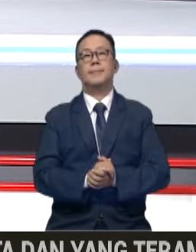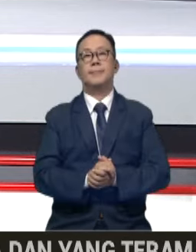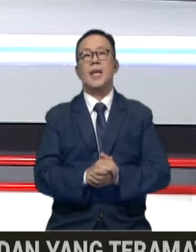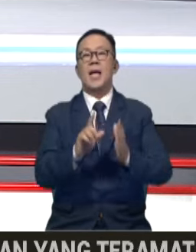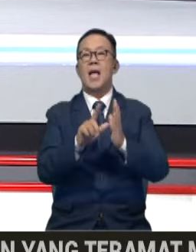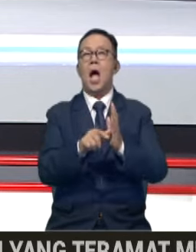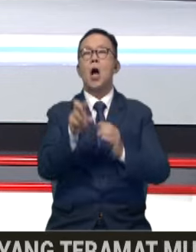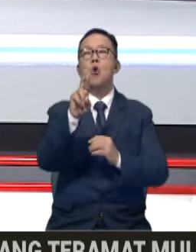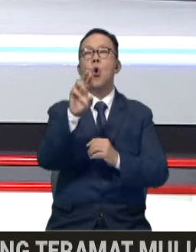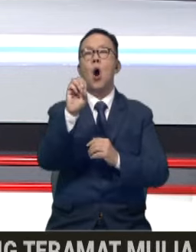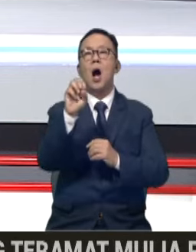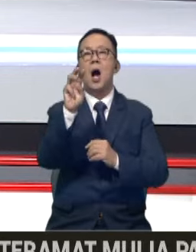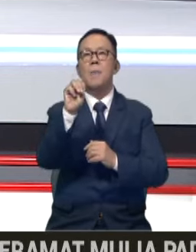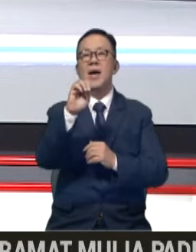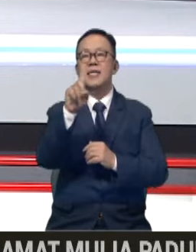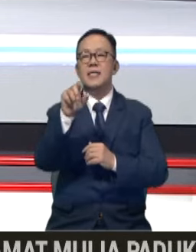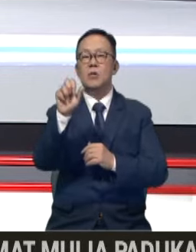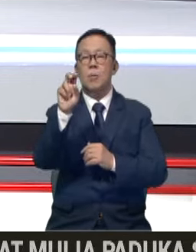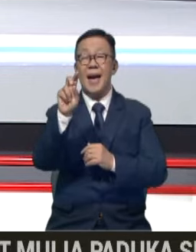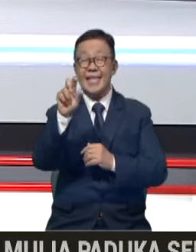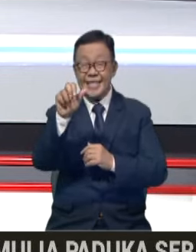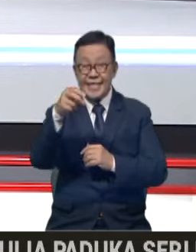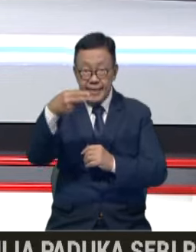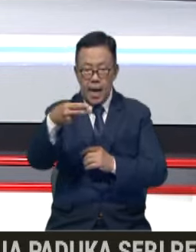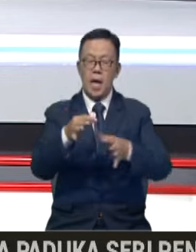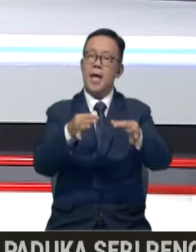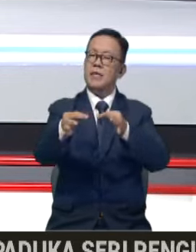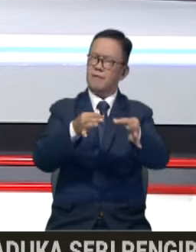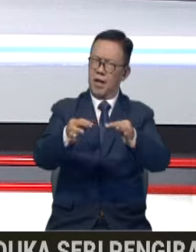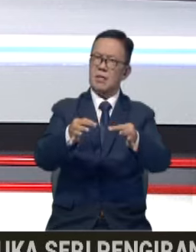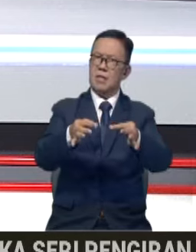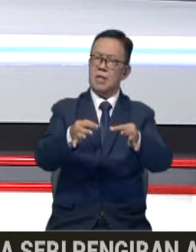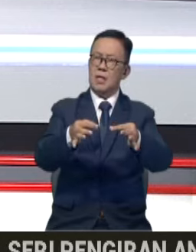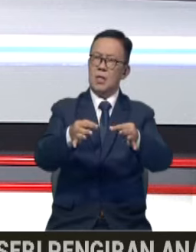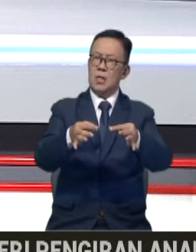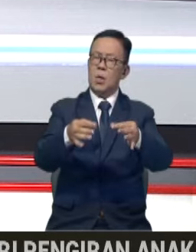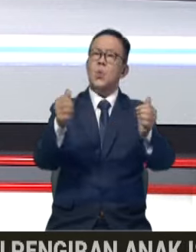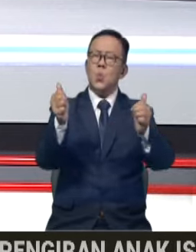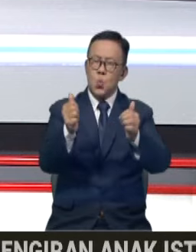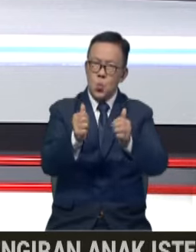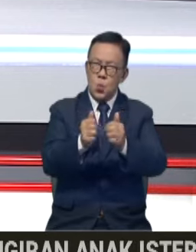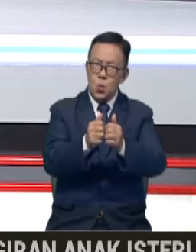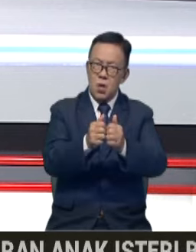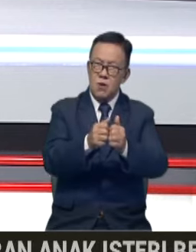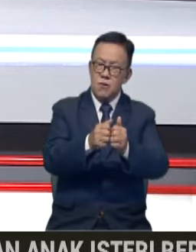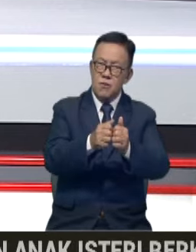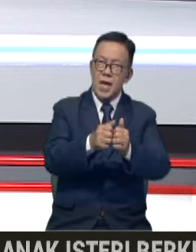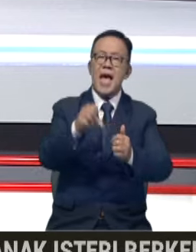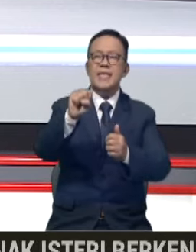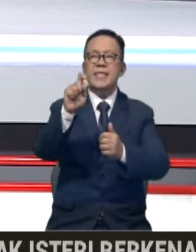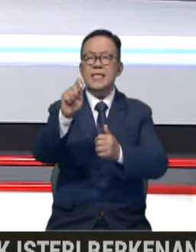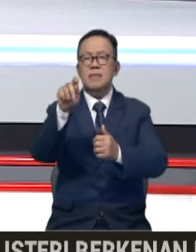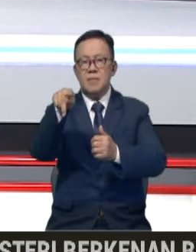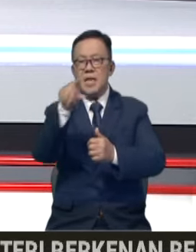Dr. Dayang Haji Romaizah binti Haji Muhammad Saleh menjelaskan, Pusat Kerjasama Sains, Teknologi dan Alam Sekitar STEP